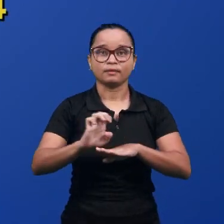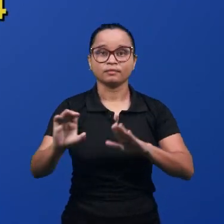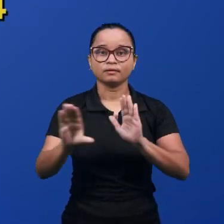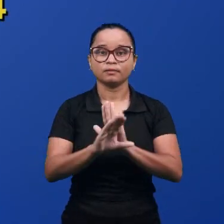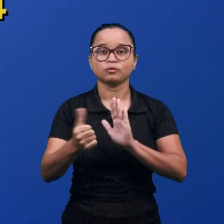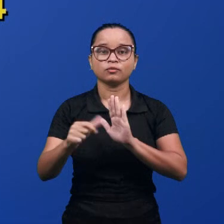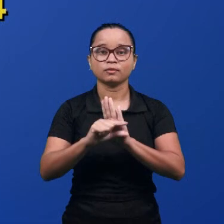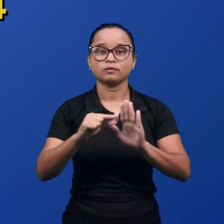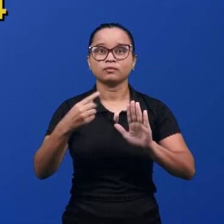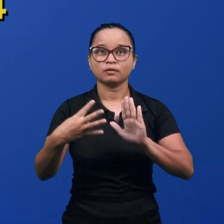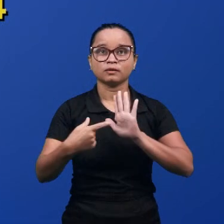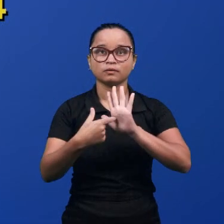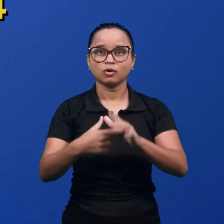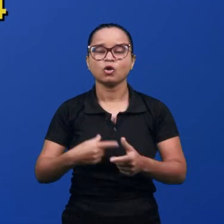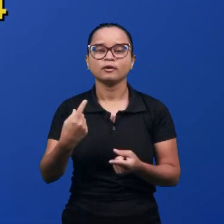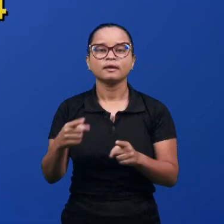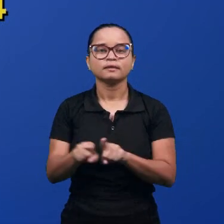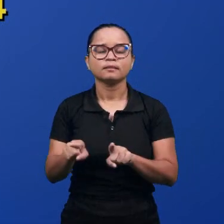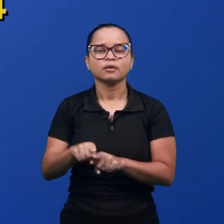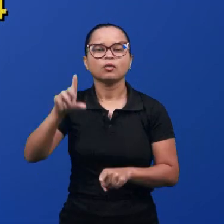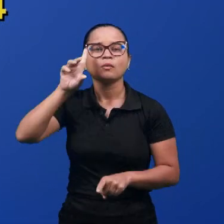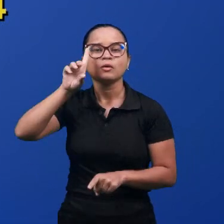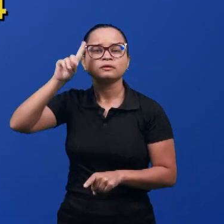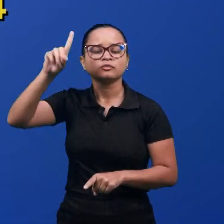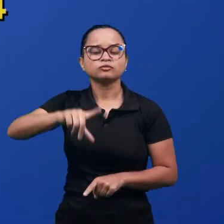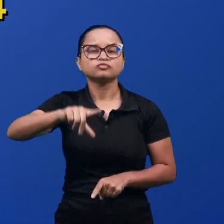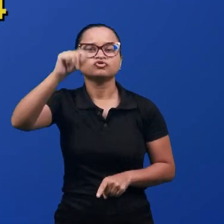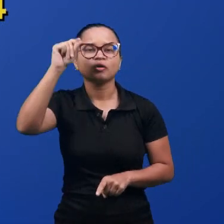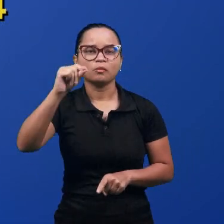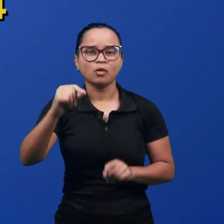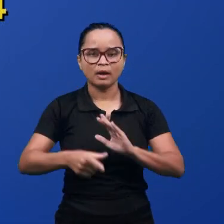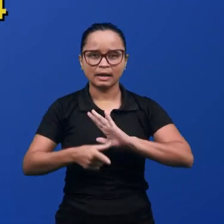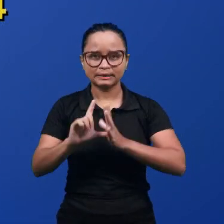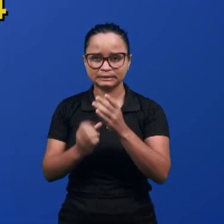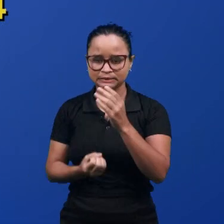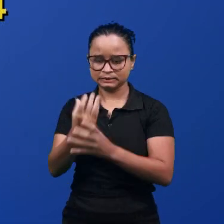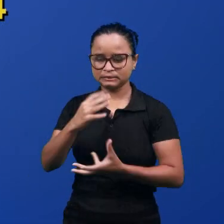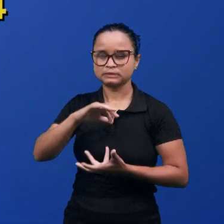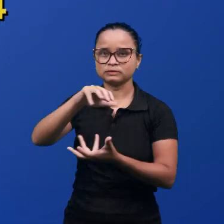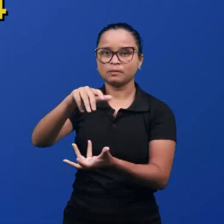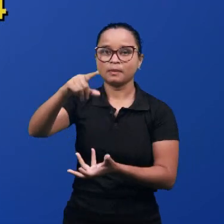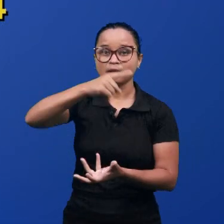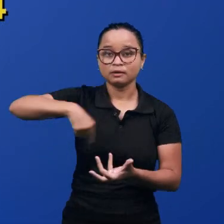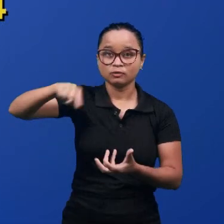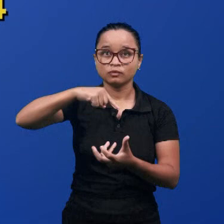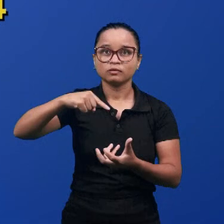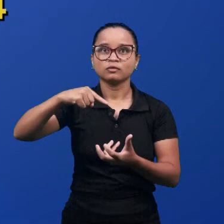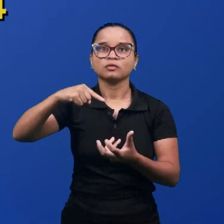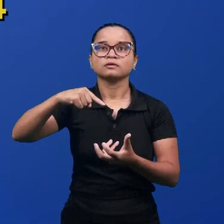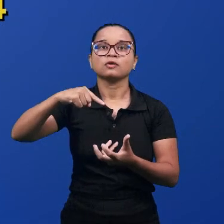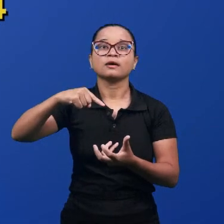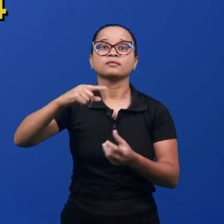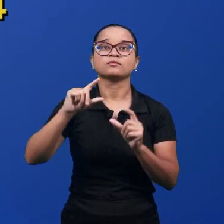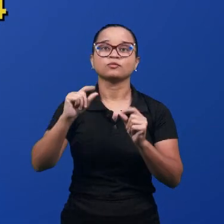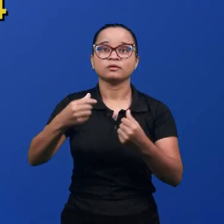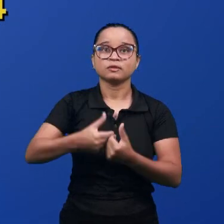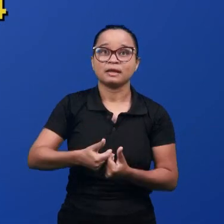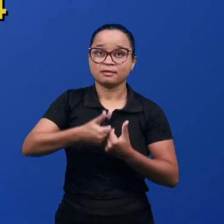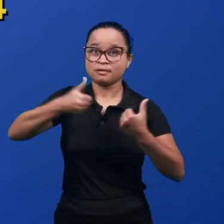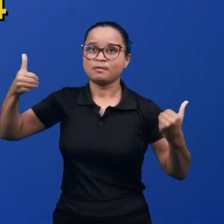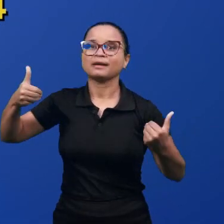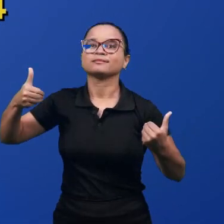qui se trouve en Éphésiens 1, 4. « Comme aussi nous a élus en lui avant la fondation du monde, afin que nous soyons saints